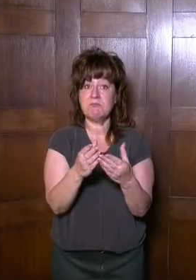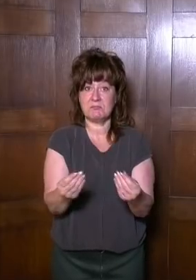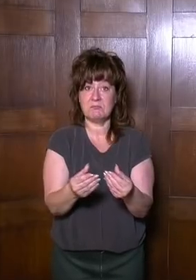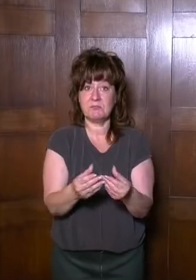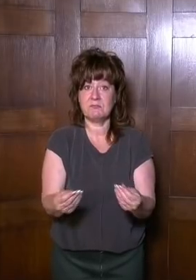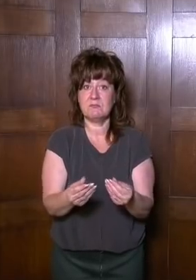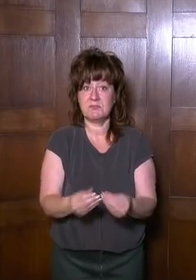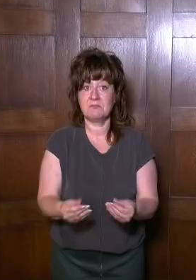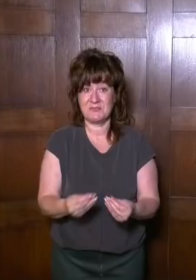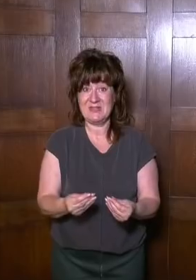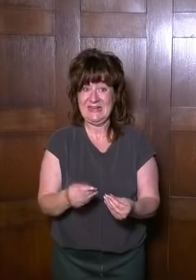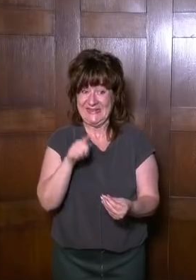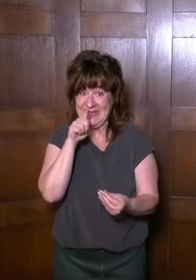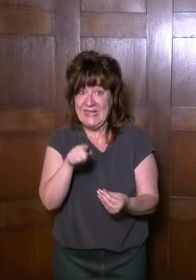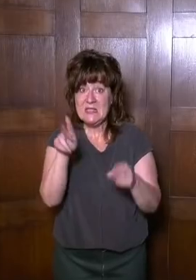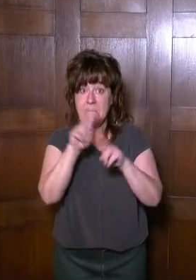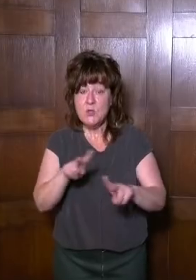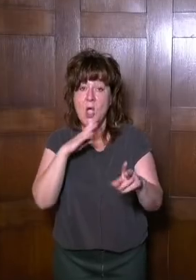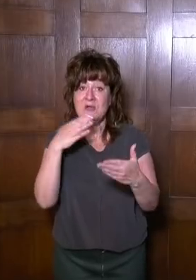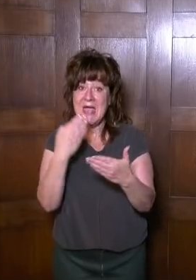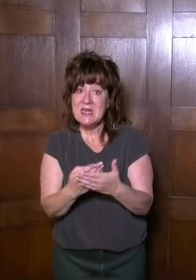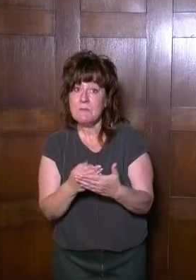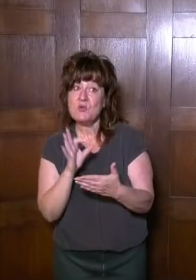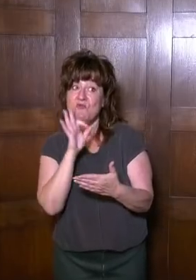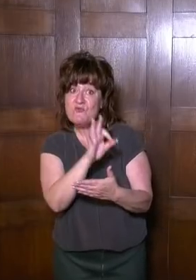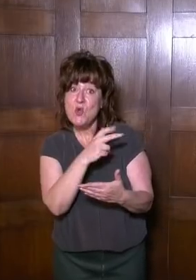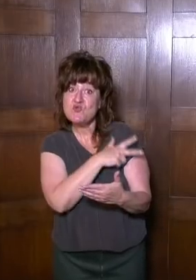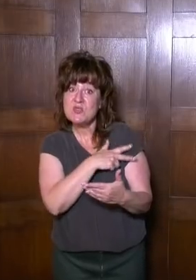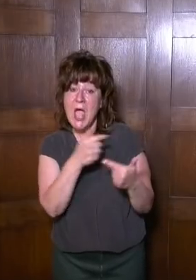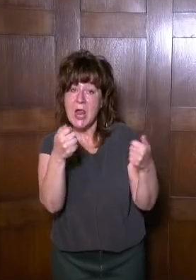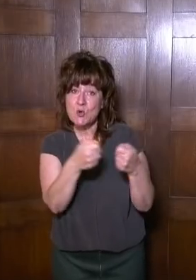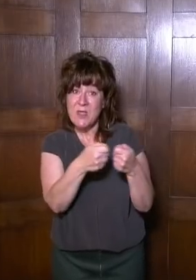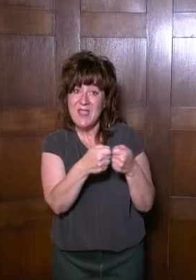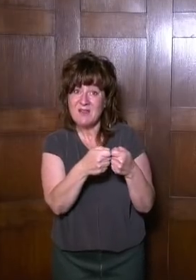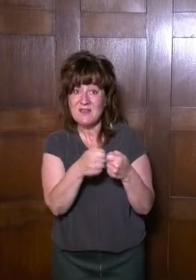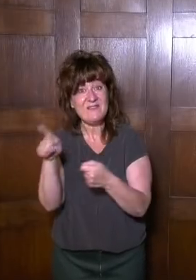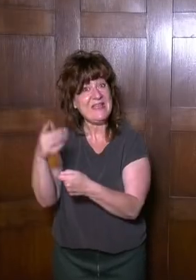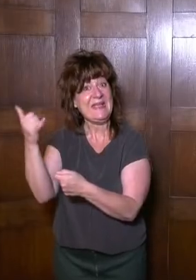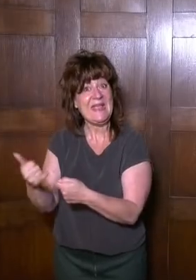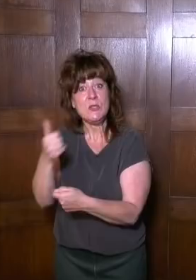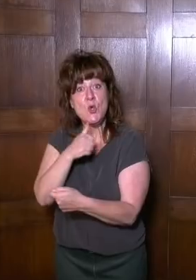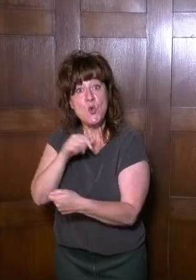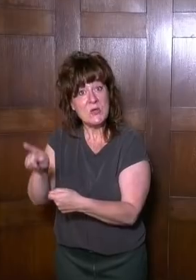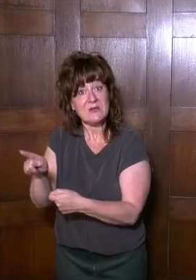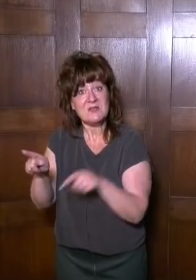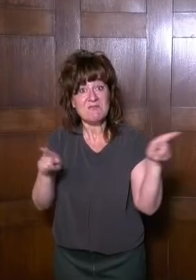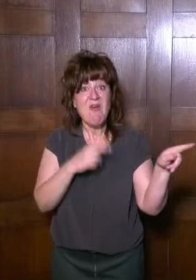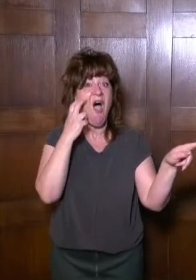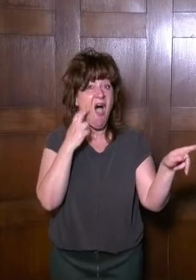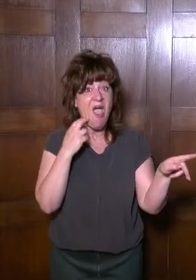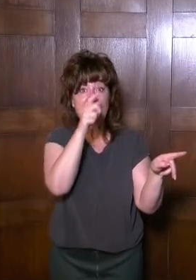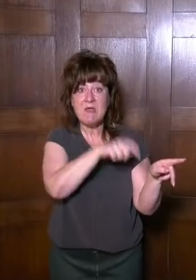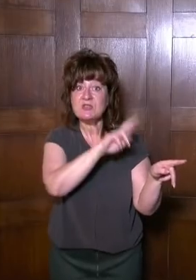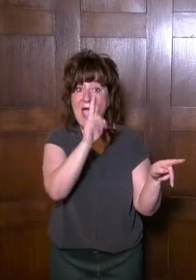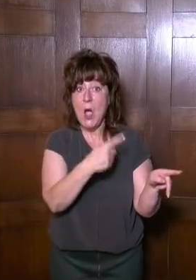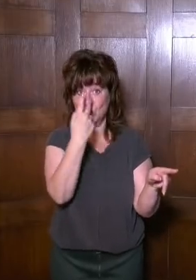wo die sozialen Kontakte ähnlich bei den Kindern und Jugendlichen, so ist das bei den Alten genauso. Also das wissen